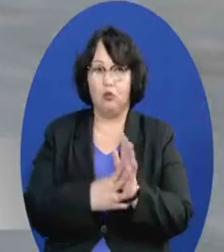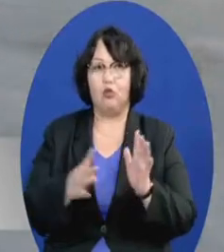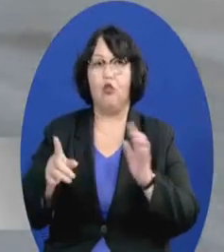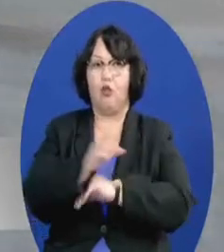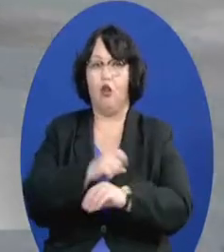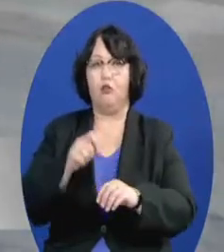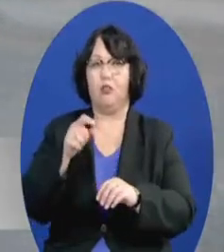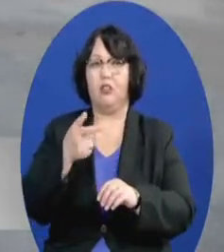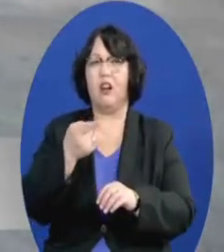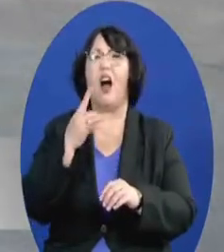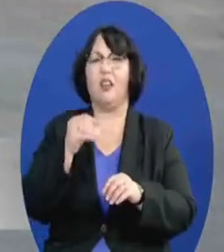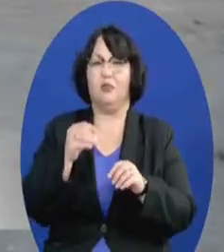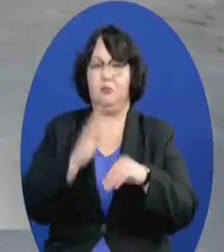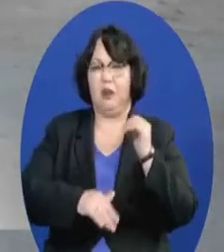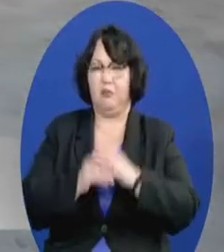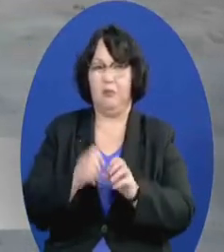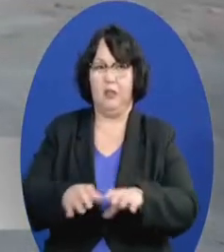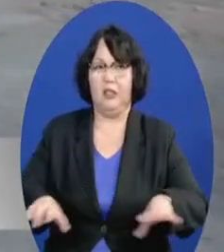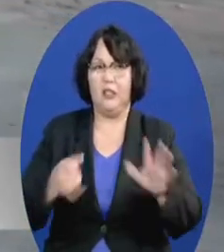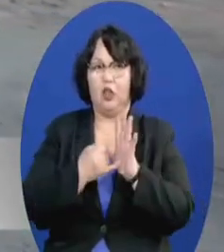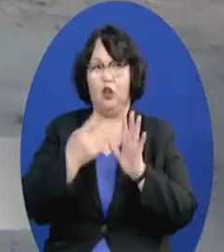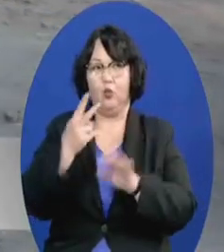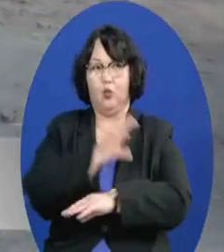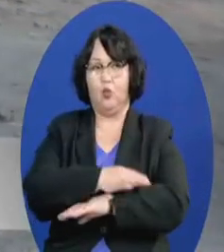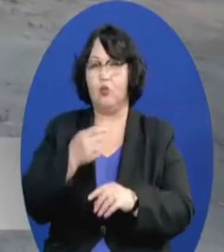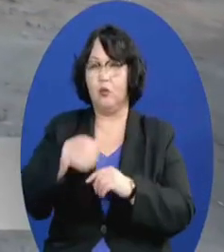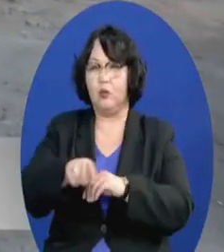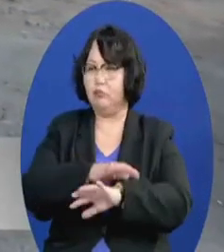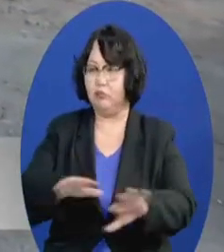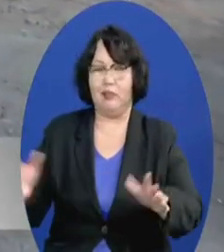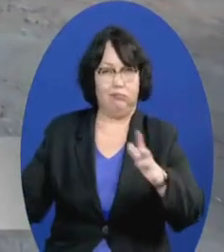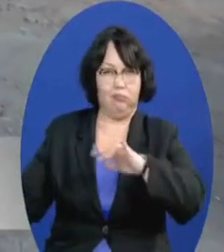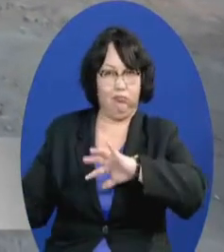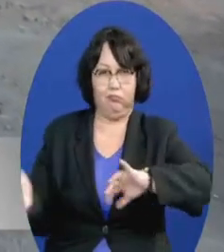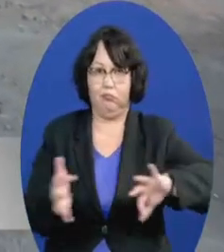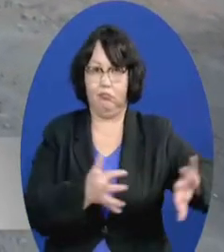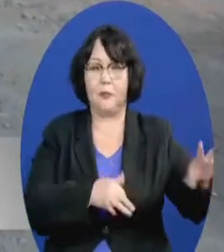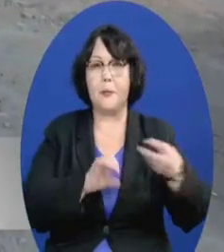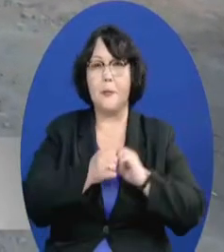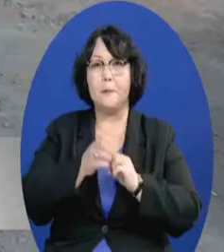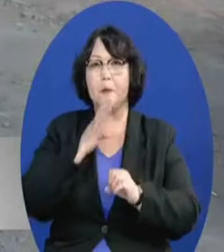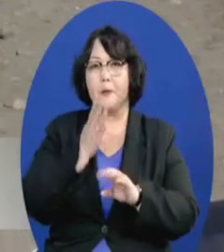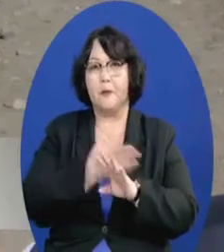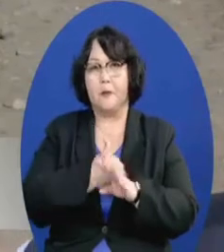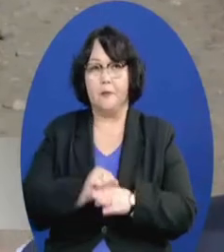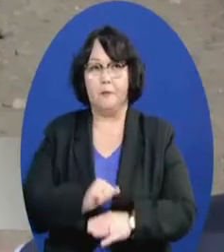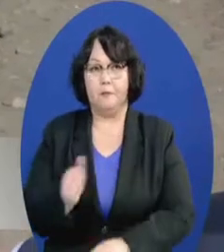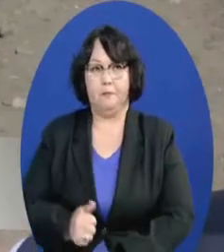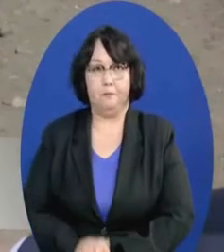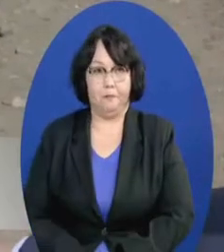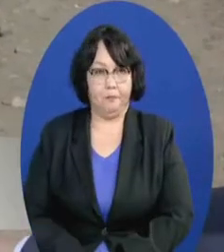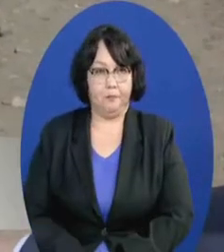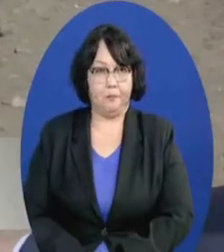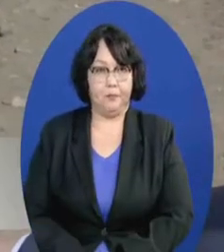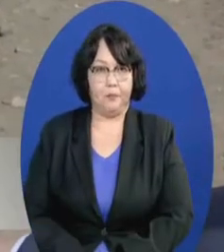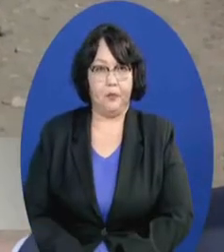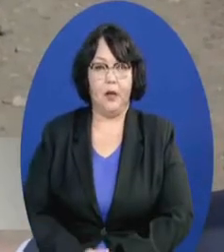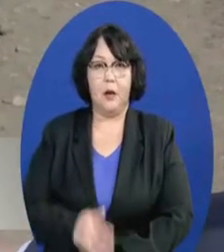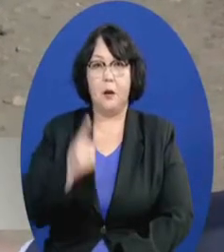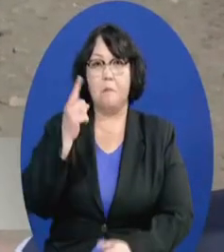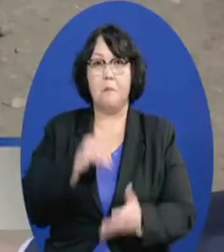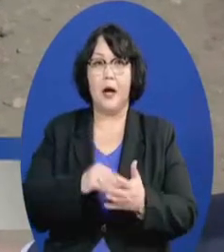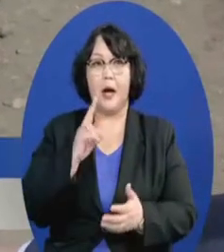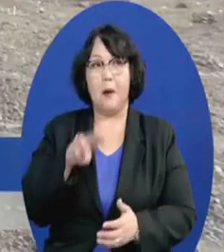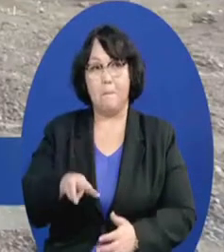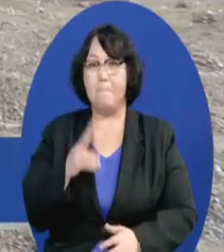хороонд ч бас байна. 62 дугаар сургуулийн хойно байрлах энэ хэсгийн газрыг чөлөөлж тавьчлуулахад бэлэн болголоо. Тэгээ, за, багцаар 1000 метр